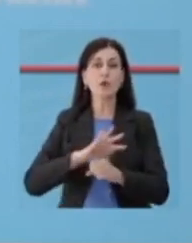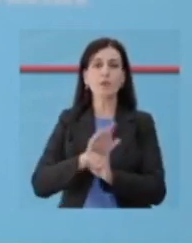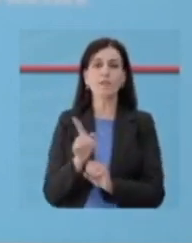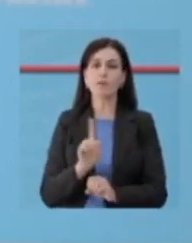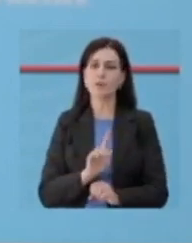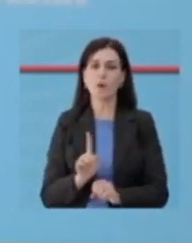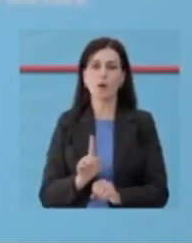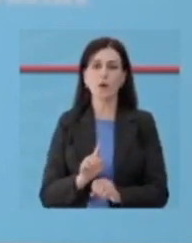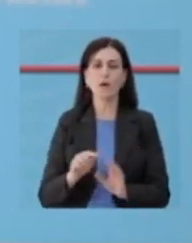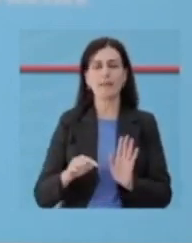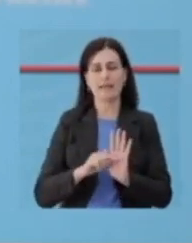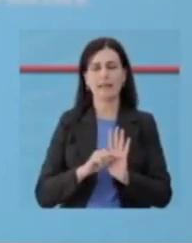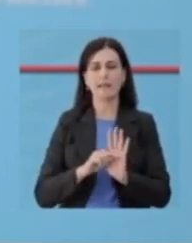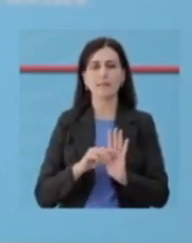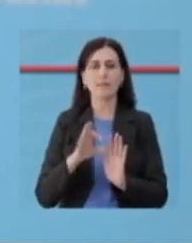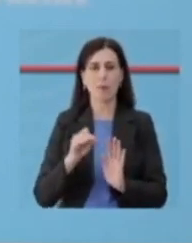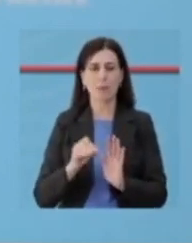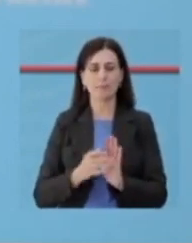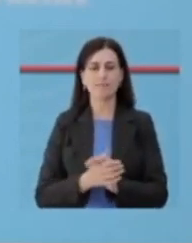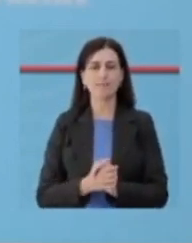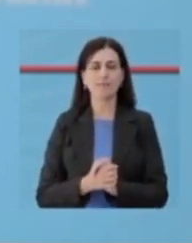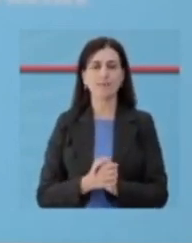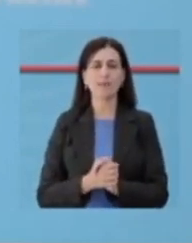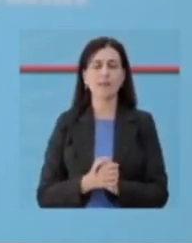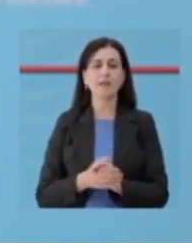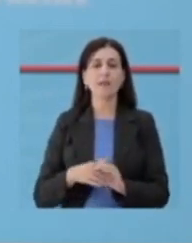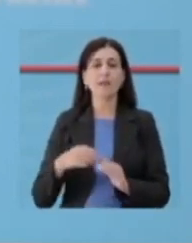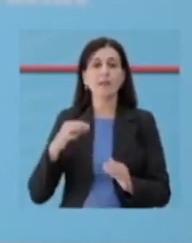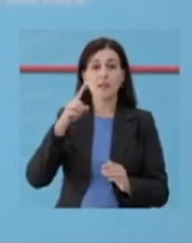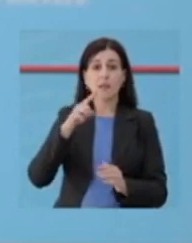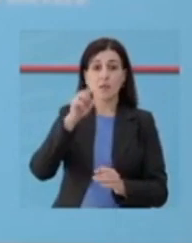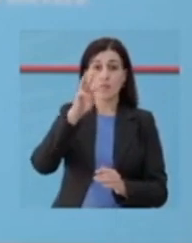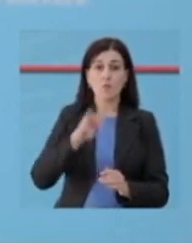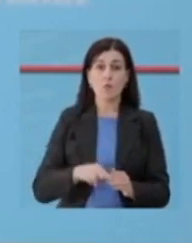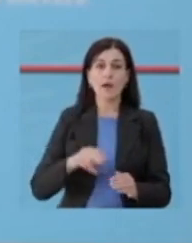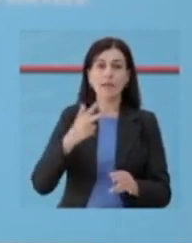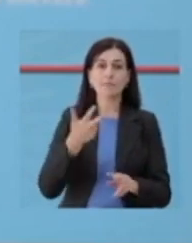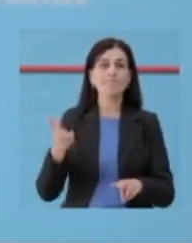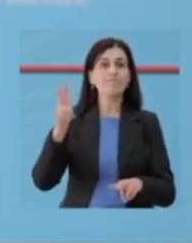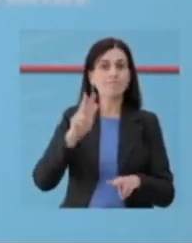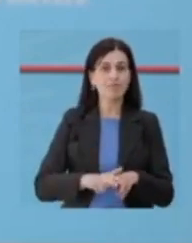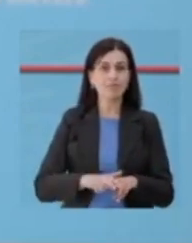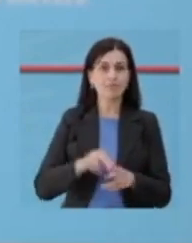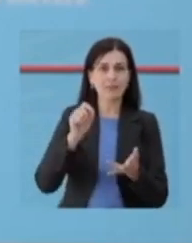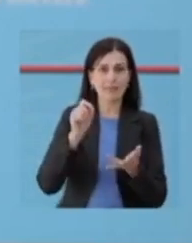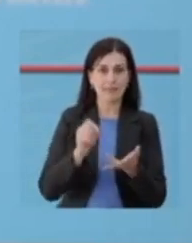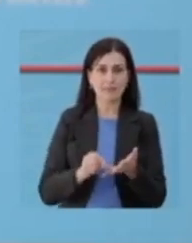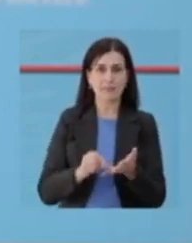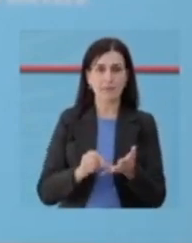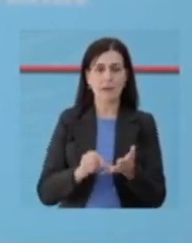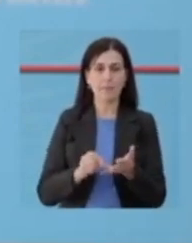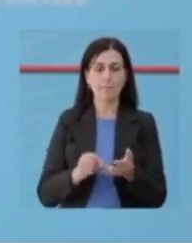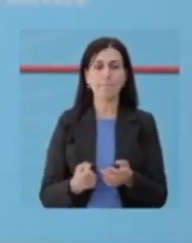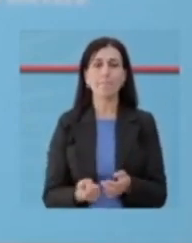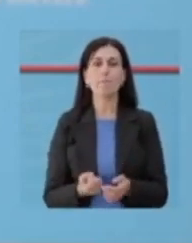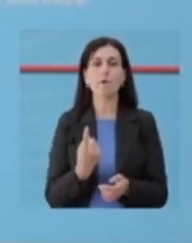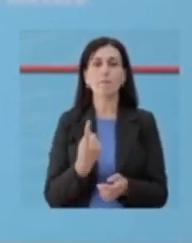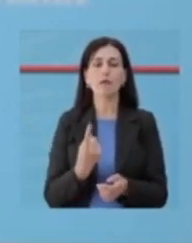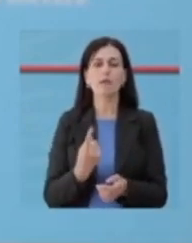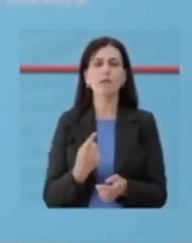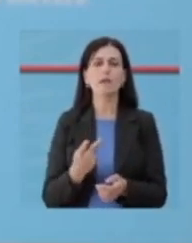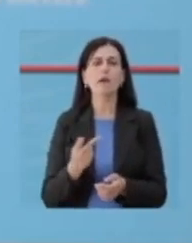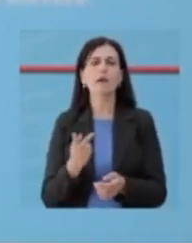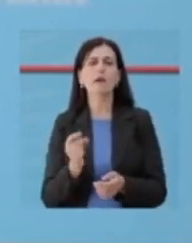rezultuar negativ për COVID-19. Gjatë këti muaj është prefishtuar numri testimeve. Kemi aktualisht një